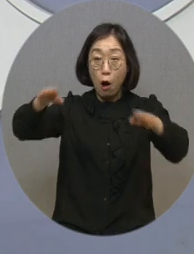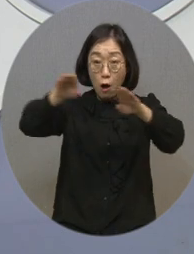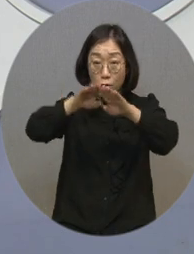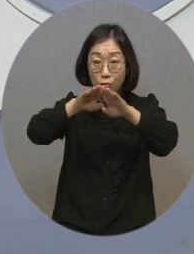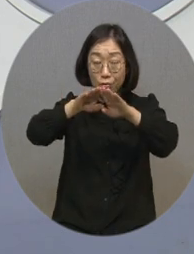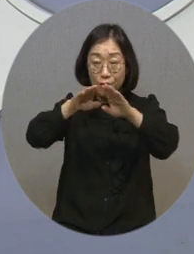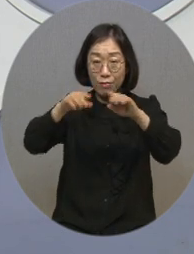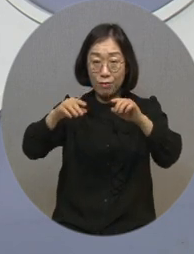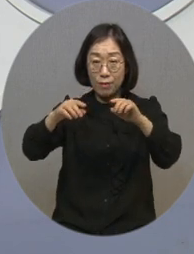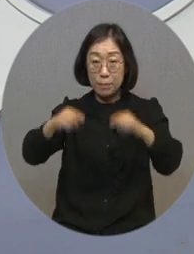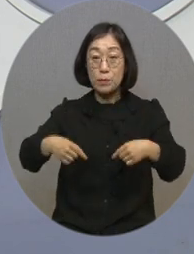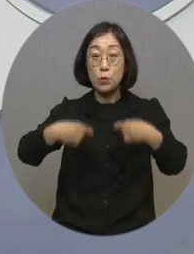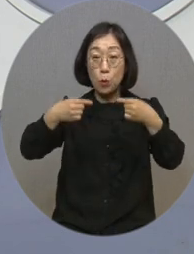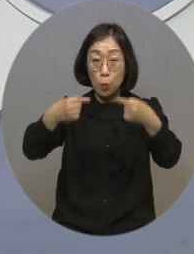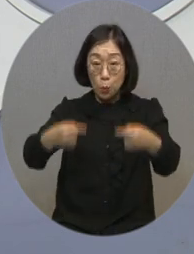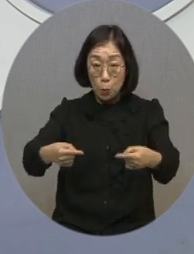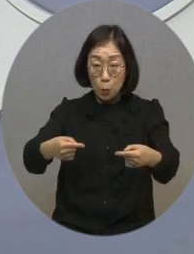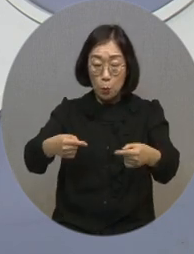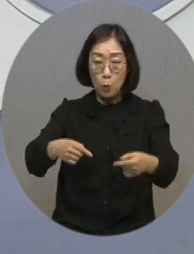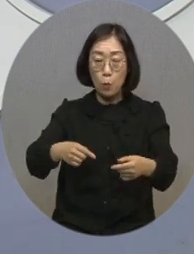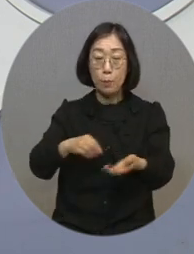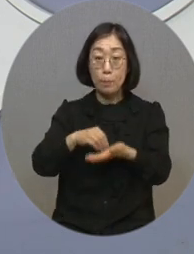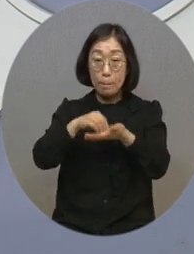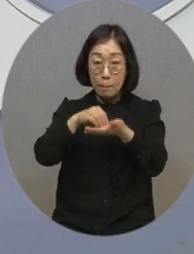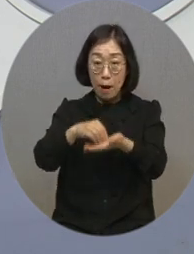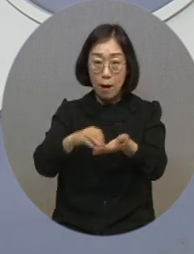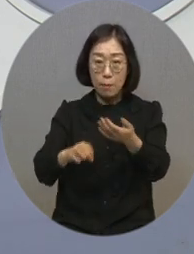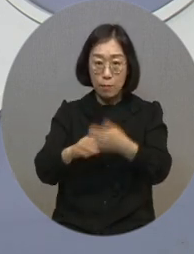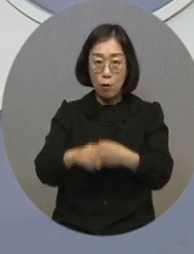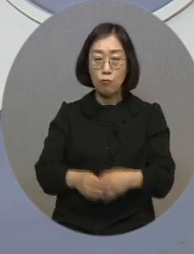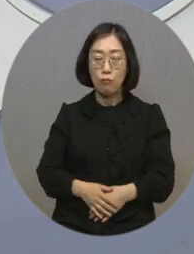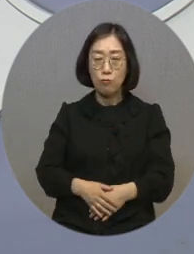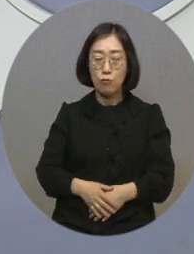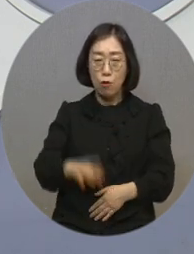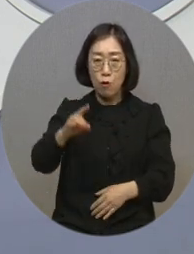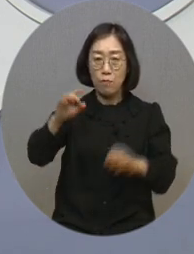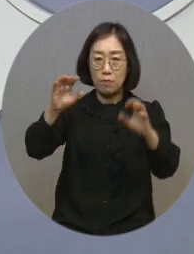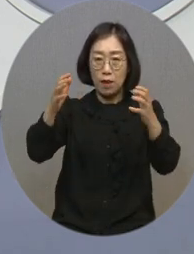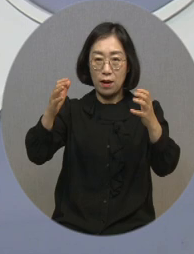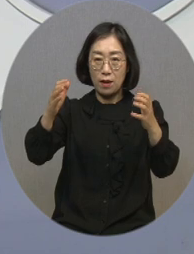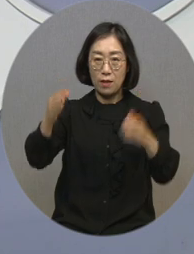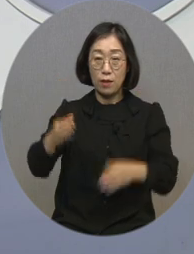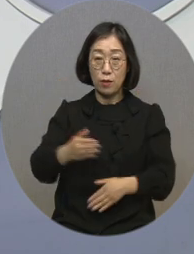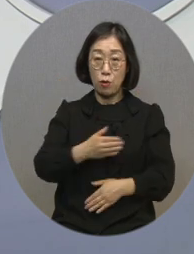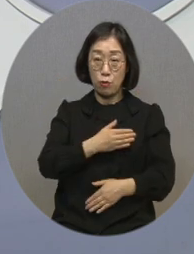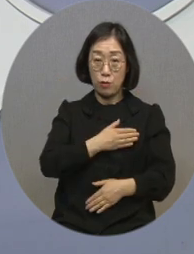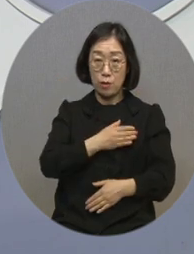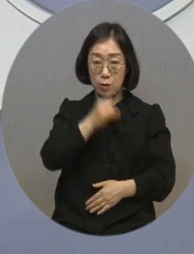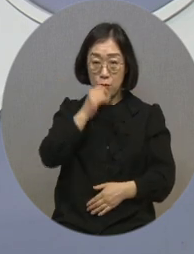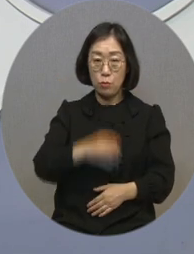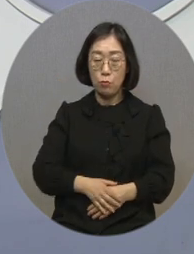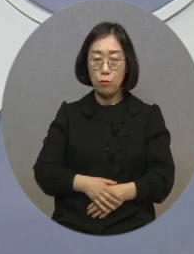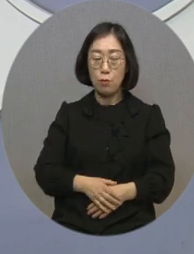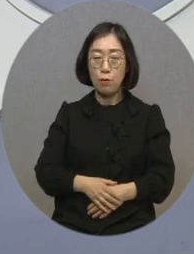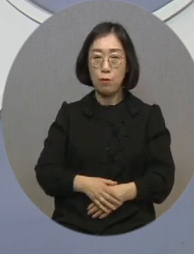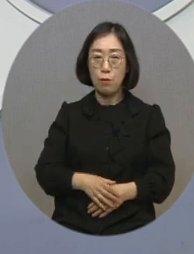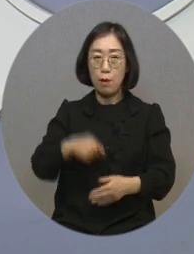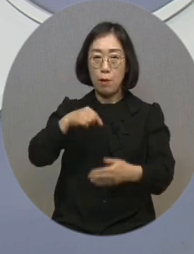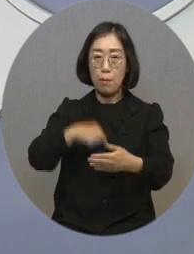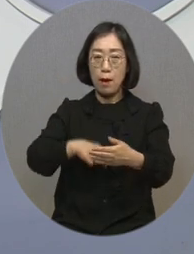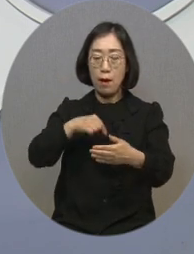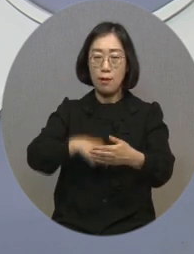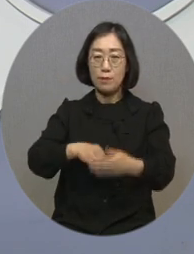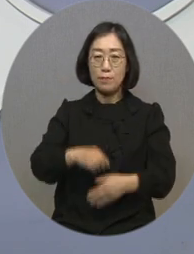입소를 하게 되면은 이제 그 우리 당연히 이제 국기에 대한 경례를 하지 않습니까? 그렇죠. 근데 참 그 뿌듯한, 그러니까